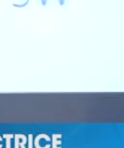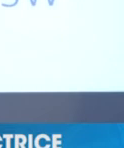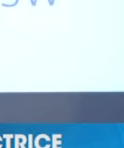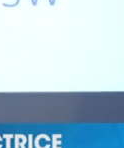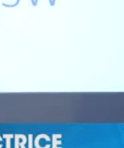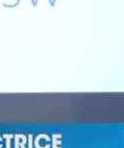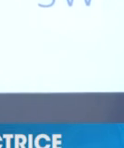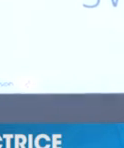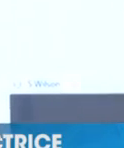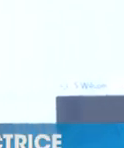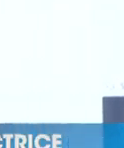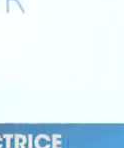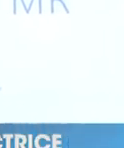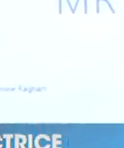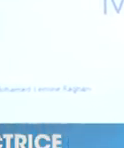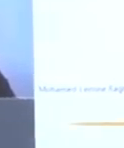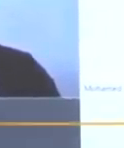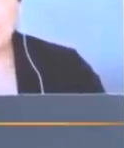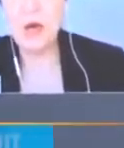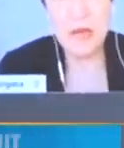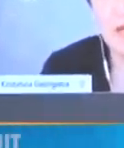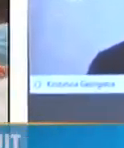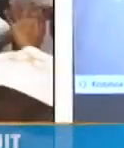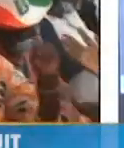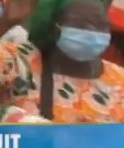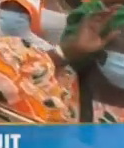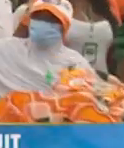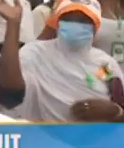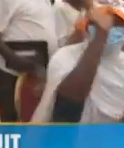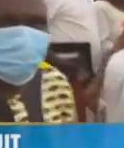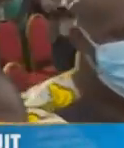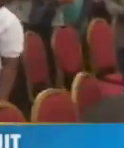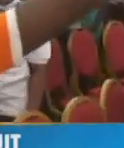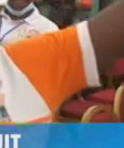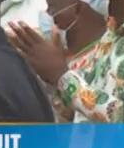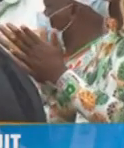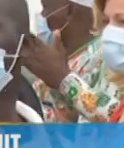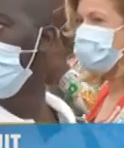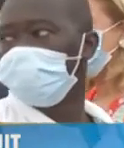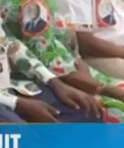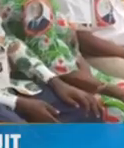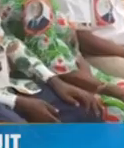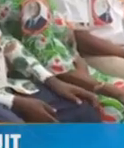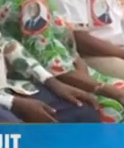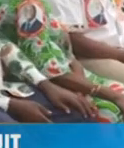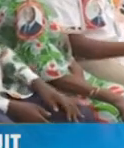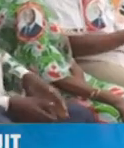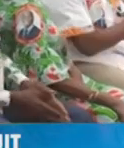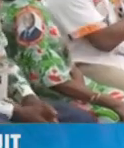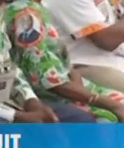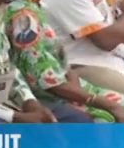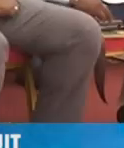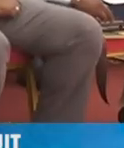pied pour faire face au Covid-19. Nous sommes au 9e jour de la campagne électorale pour la présidentielle du 31 octobre.